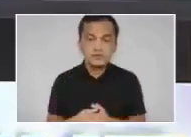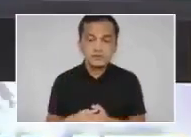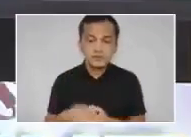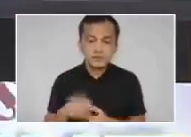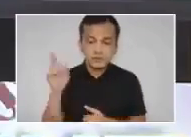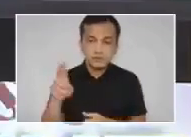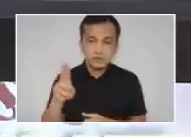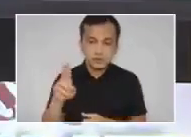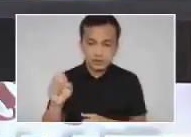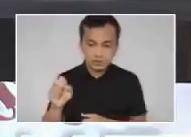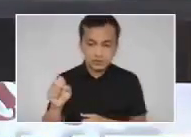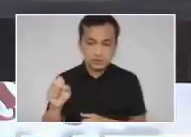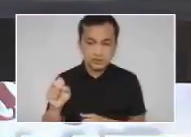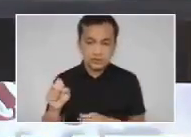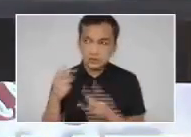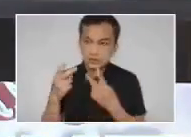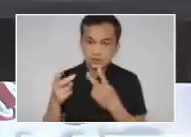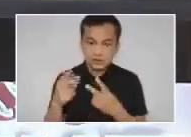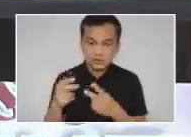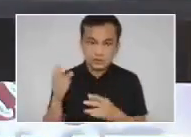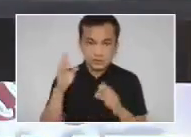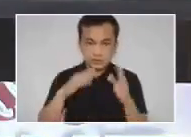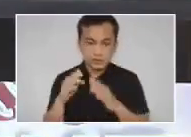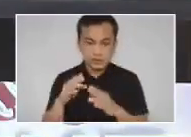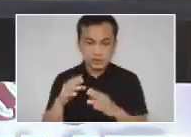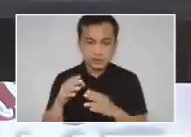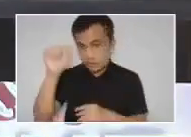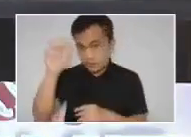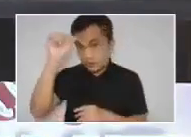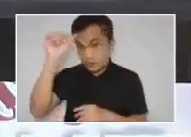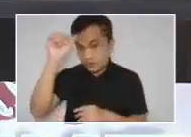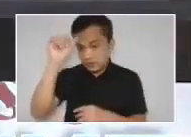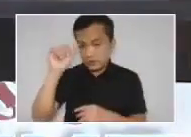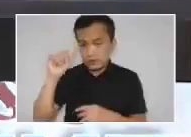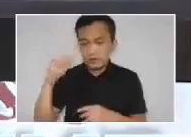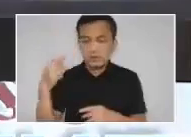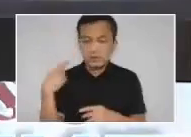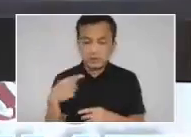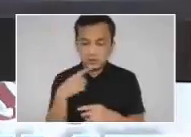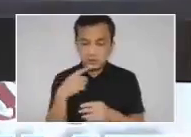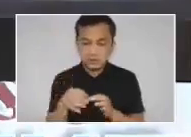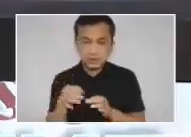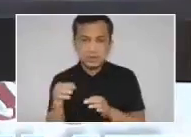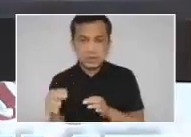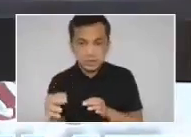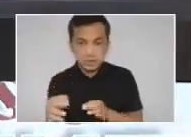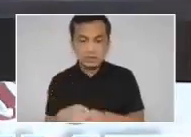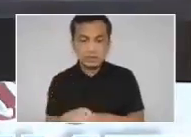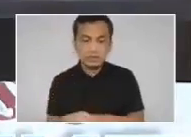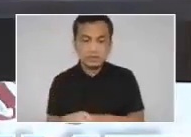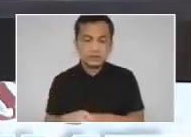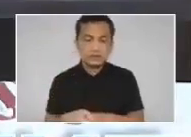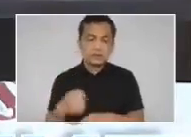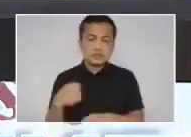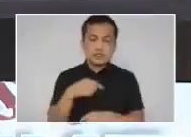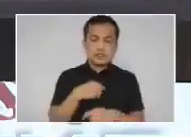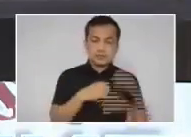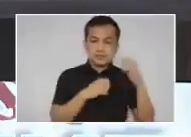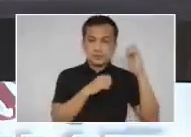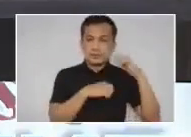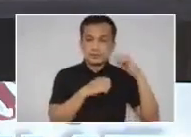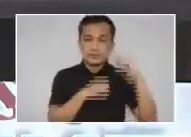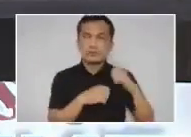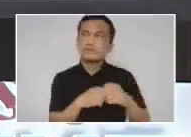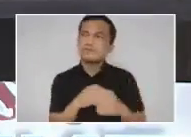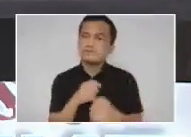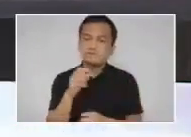Solante, unahin po natin yung tungkol po sa iba't ibang variants. Particular po itong South African variant. Ito raw po yung most common